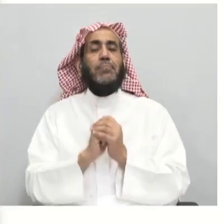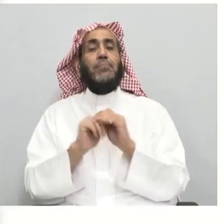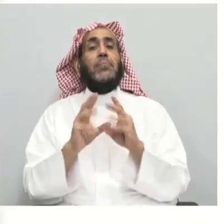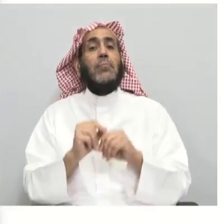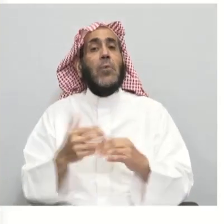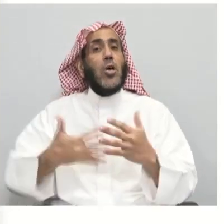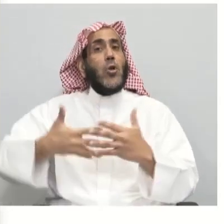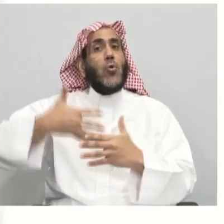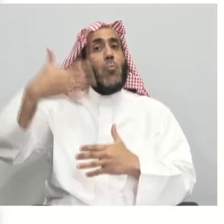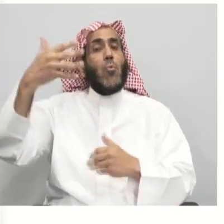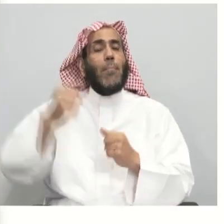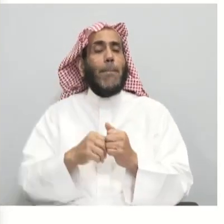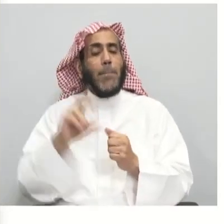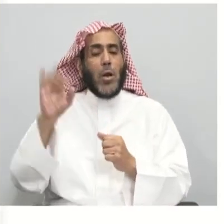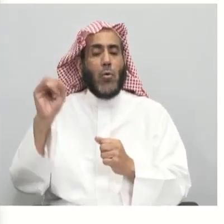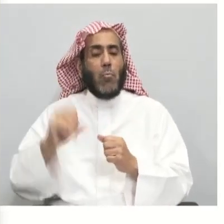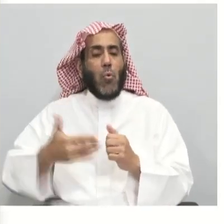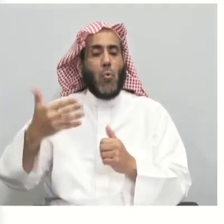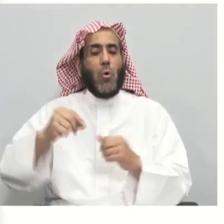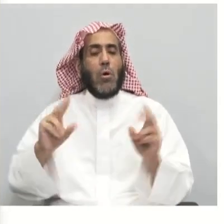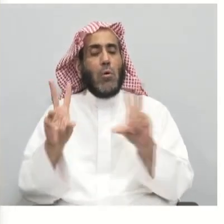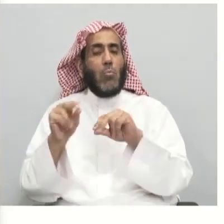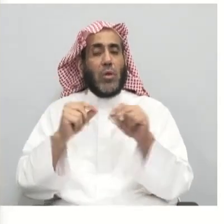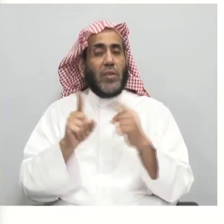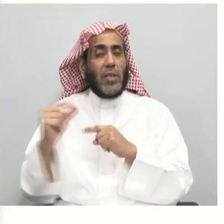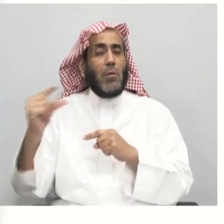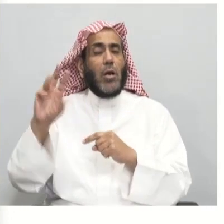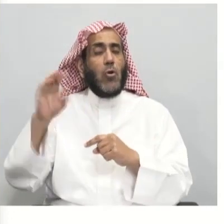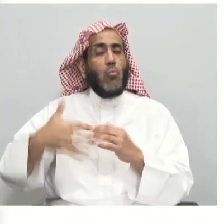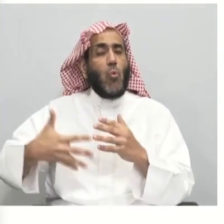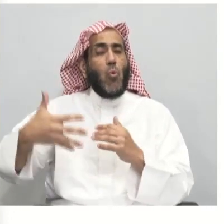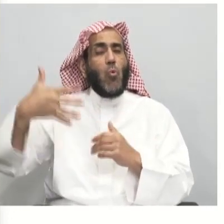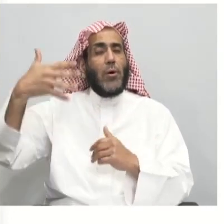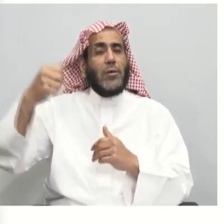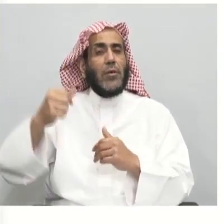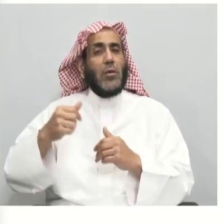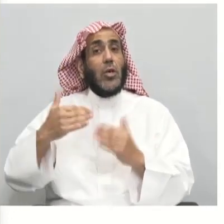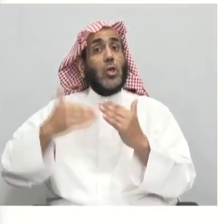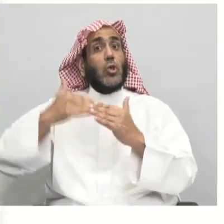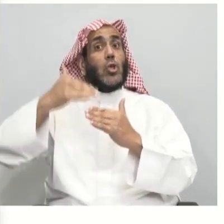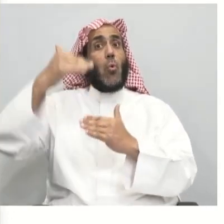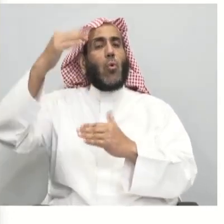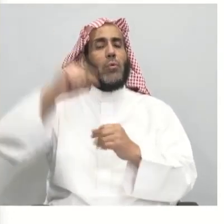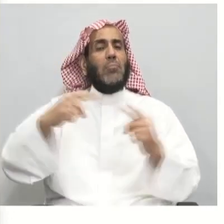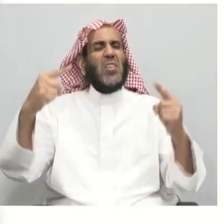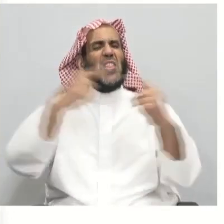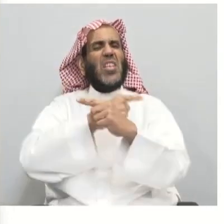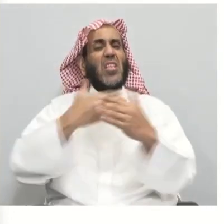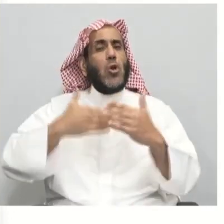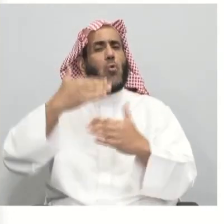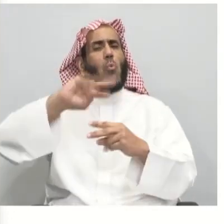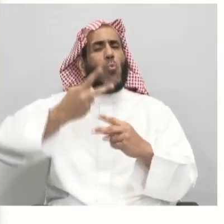النمو بمعنى او النمو مرادف هذه الكلمه احسنتم التطور ضد النمو